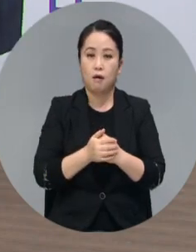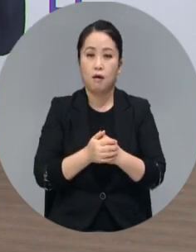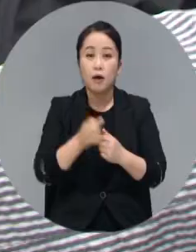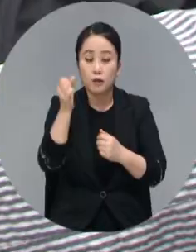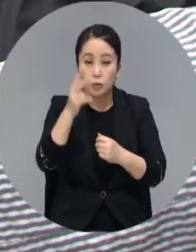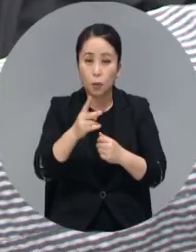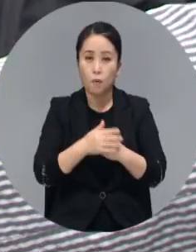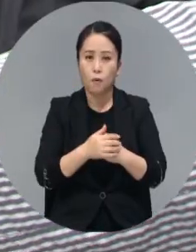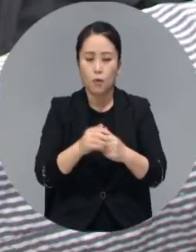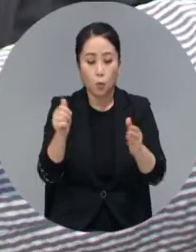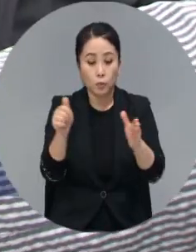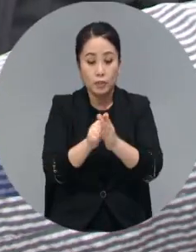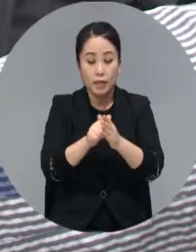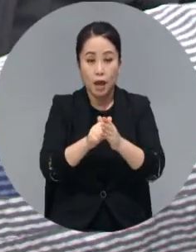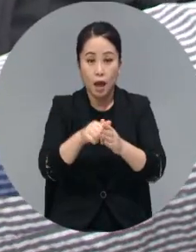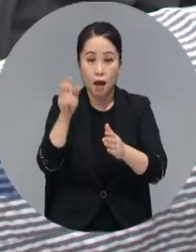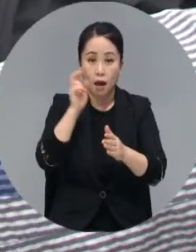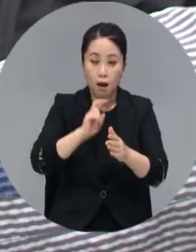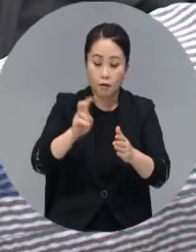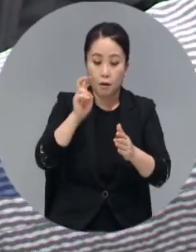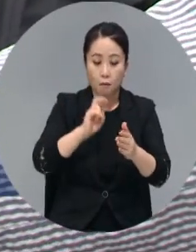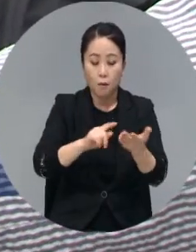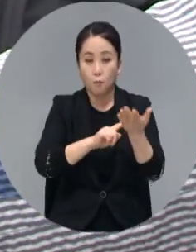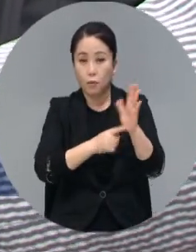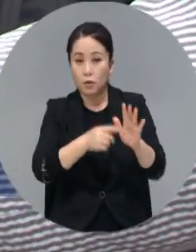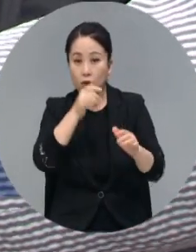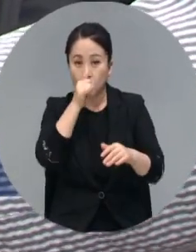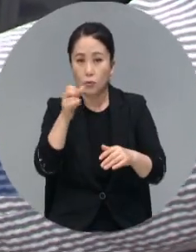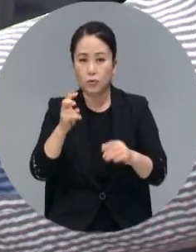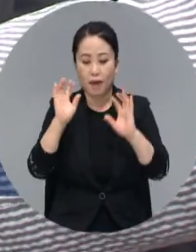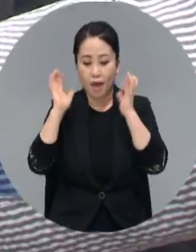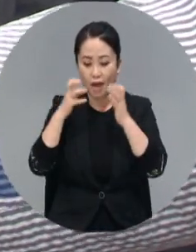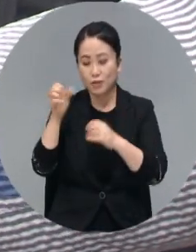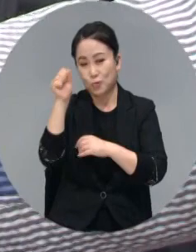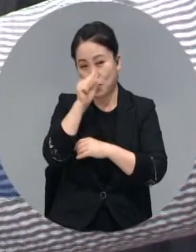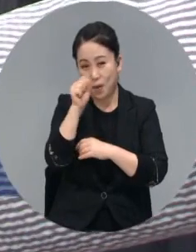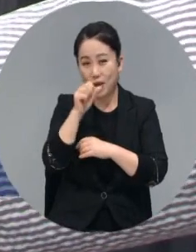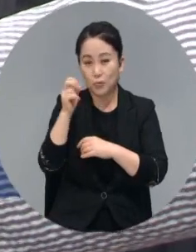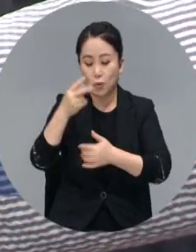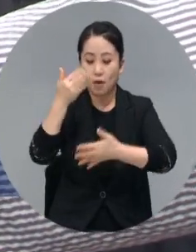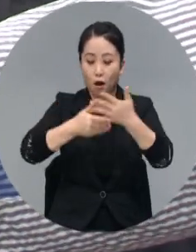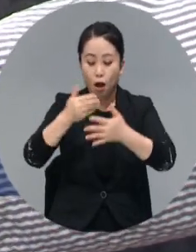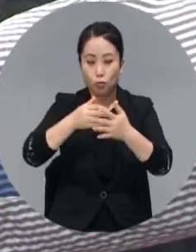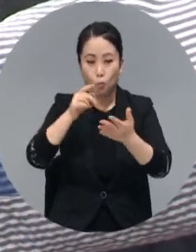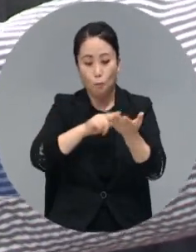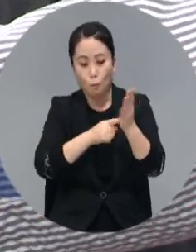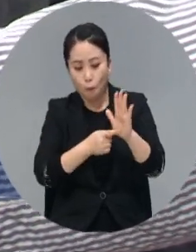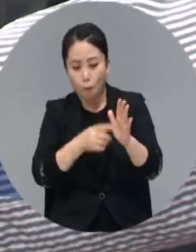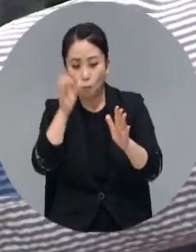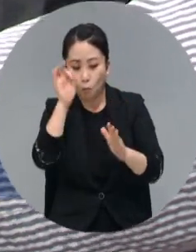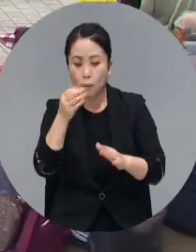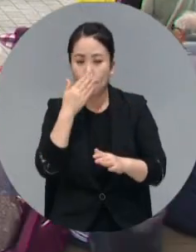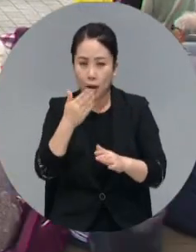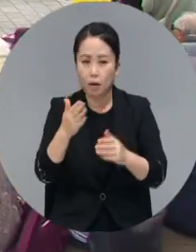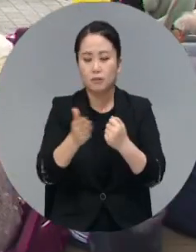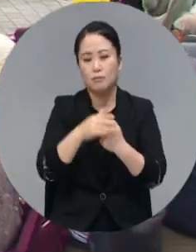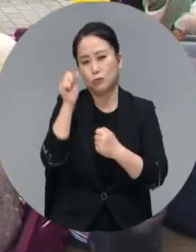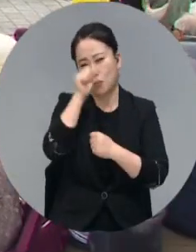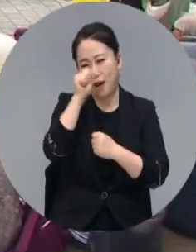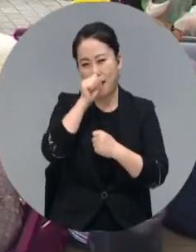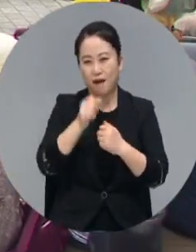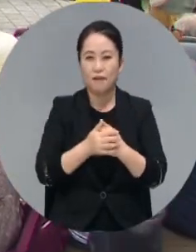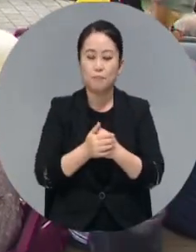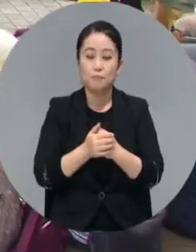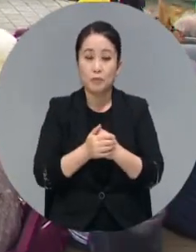그런 악기 공연도 보고 악기도 엄청 좋아하고 또 영화도 보여준다고 하니까 너무 좋아요.